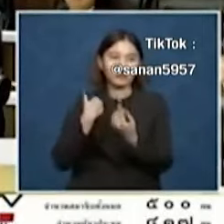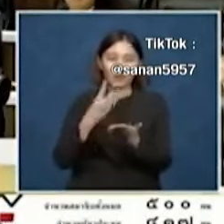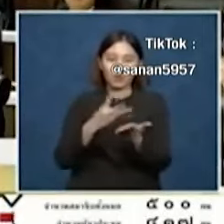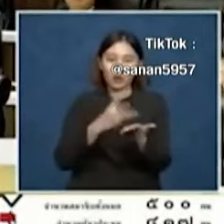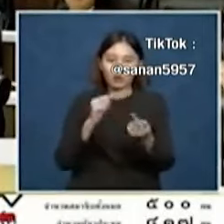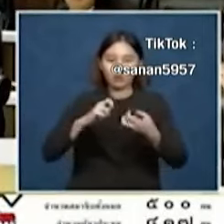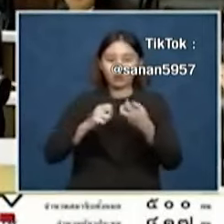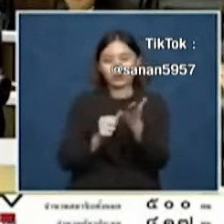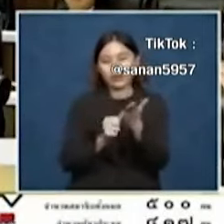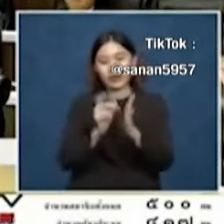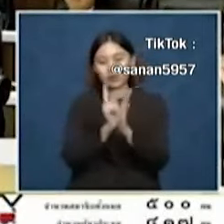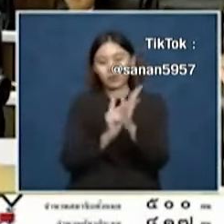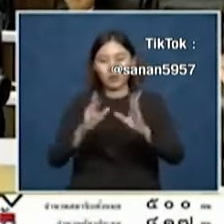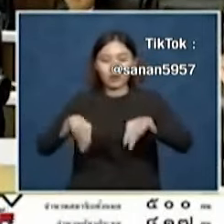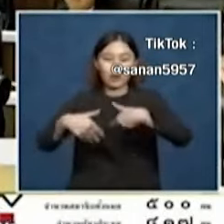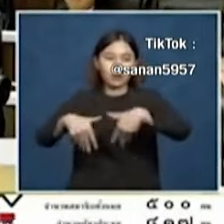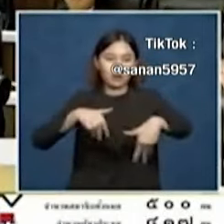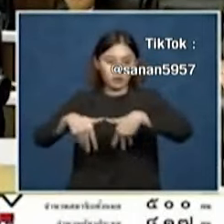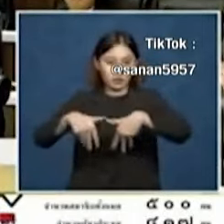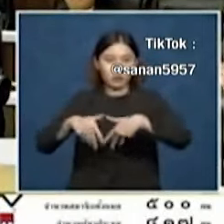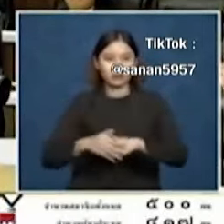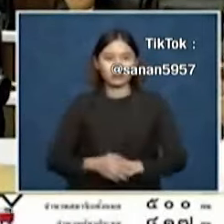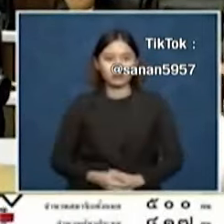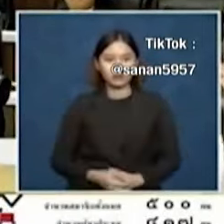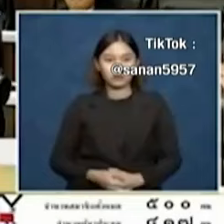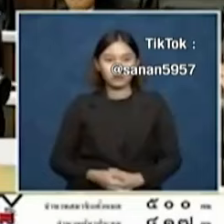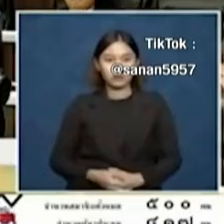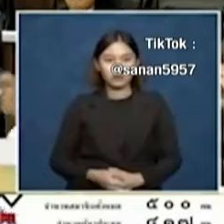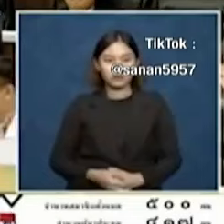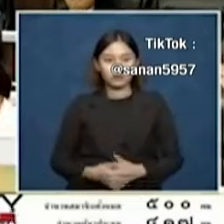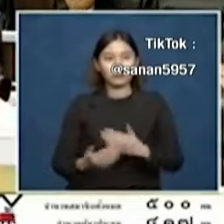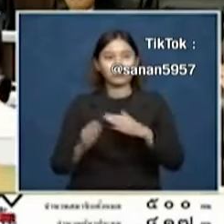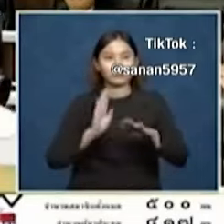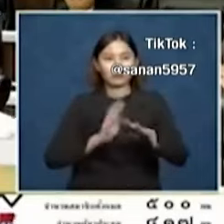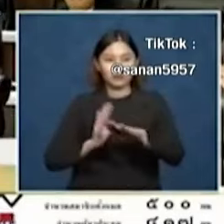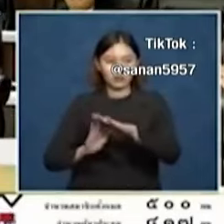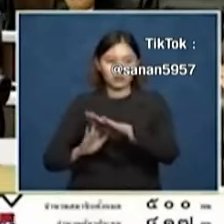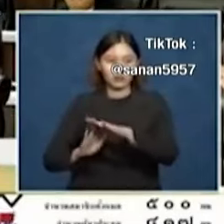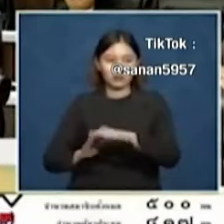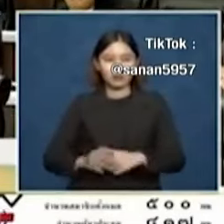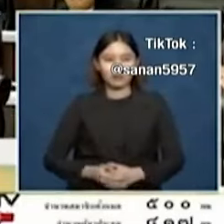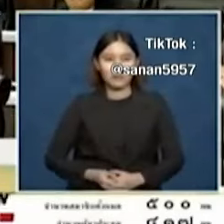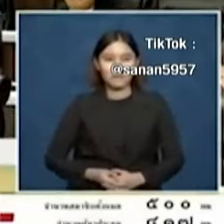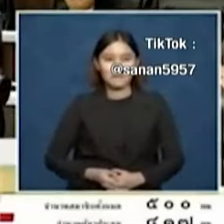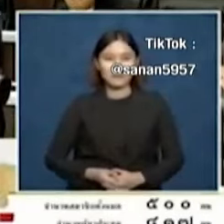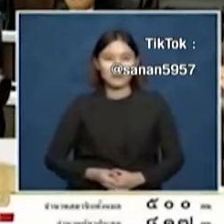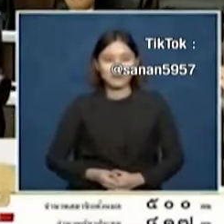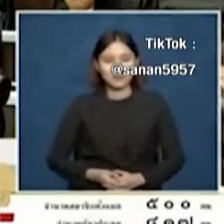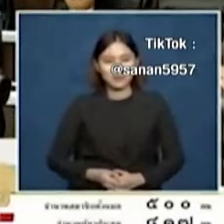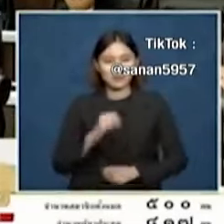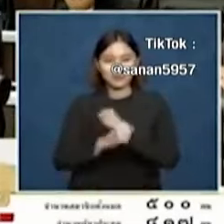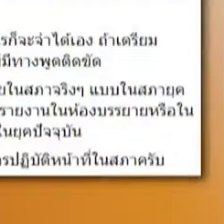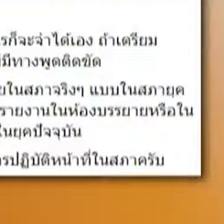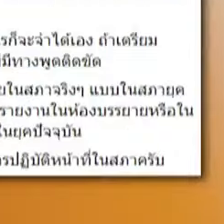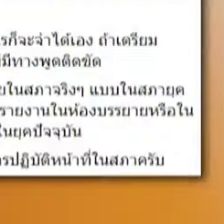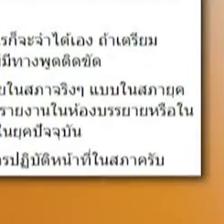การอภิปรายของนักการเมืองในสภายุคก่อน ค่ะ นะซึ่งเป็นจุดแข็งแต่ทีนี้ถ้าเติมเรื่องข้อมูลเข้าไปนะแล้